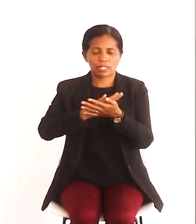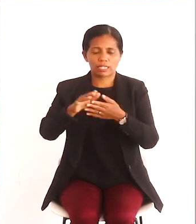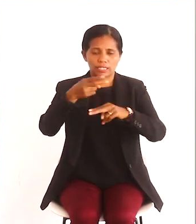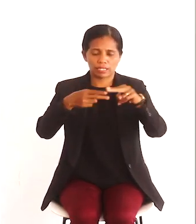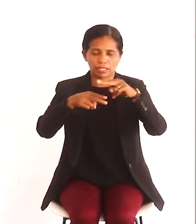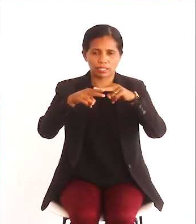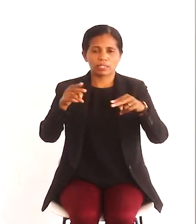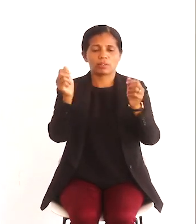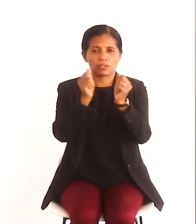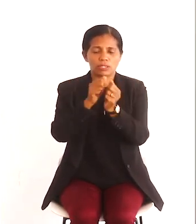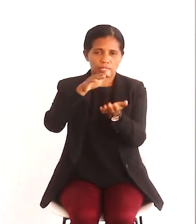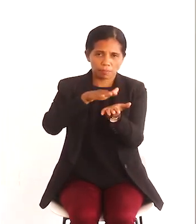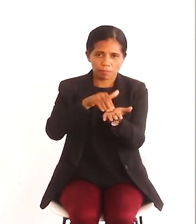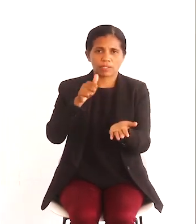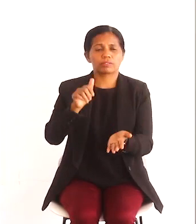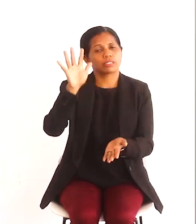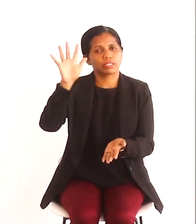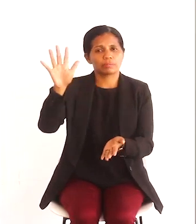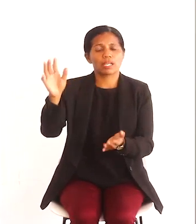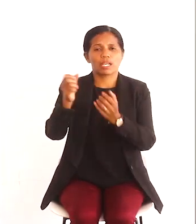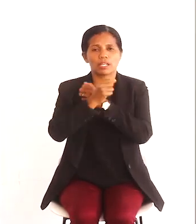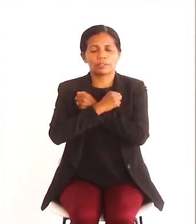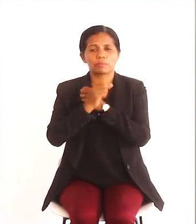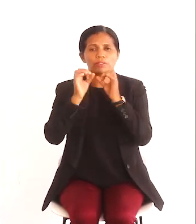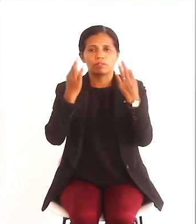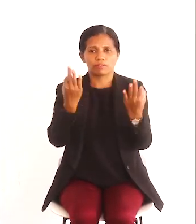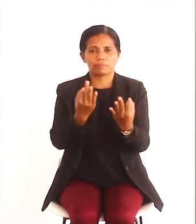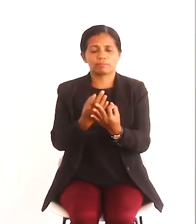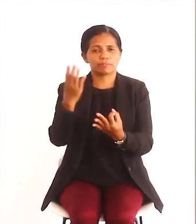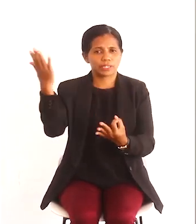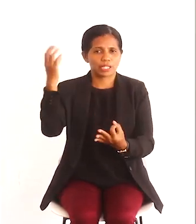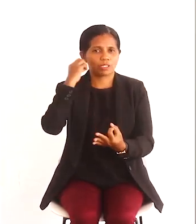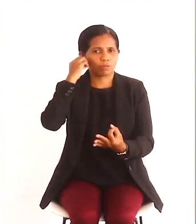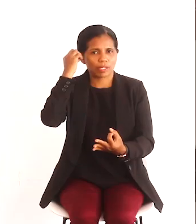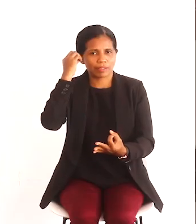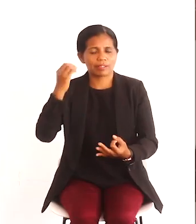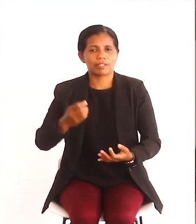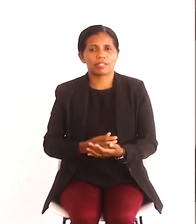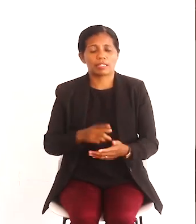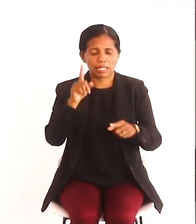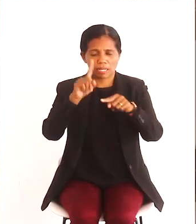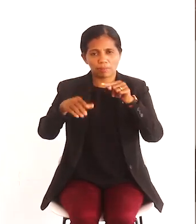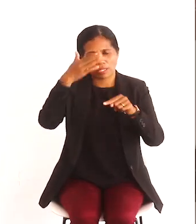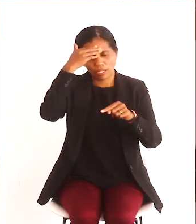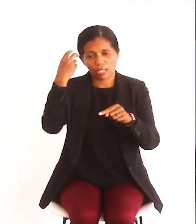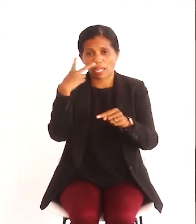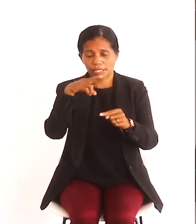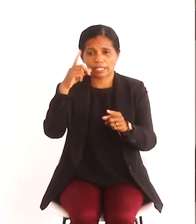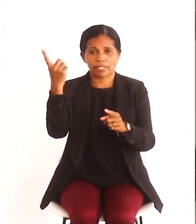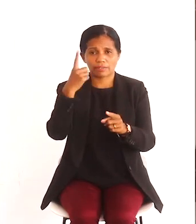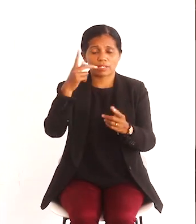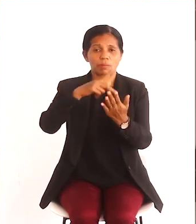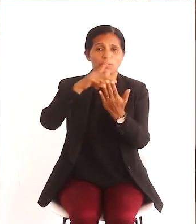liman bebek ho sabaun, lima, hadomi malu iha uma. Labela haluha, acompanha na